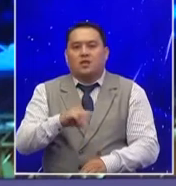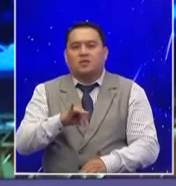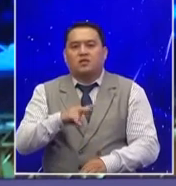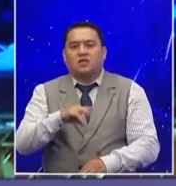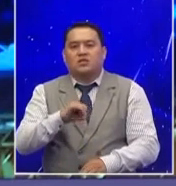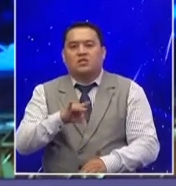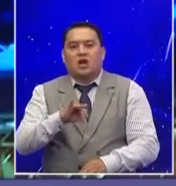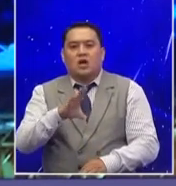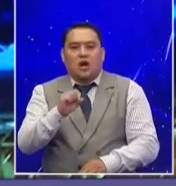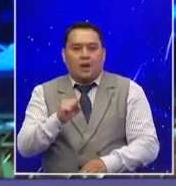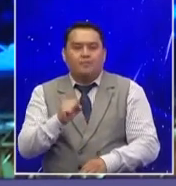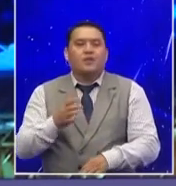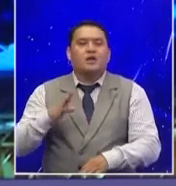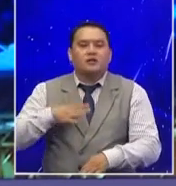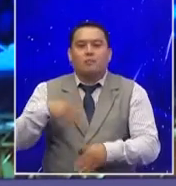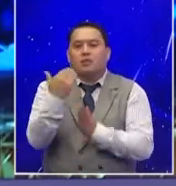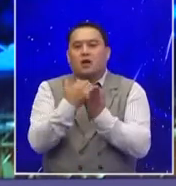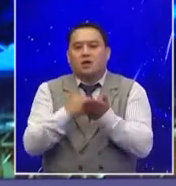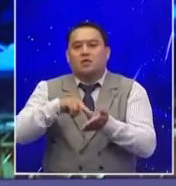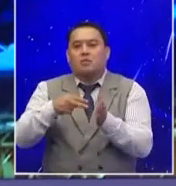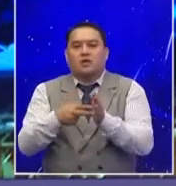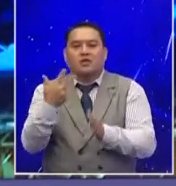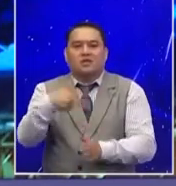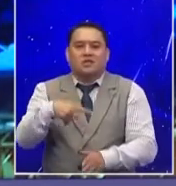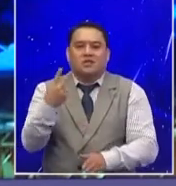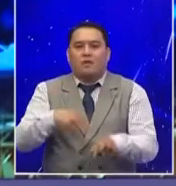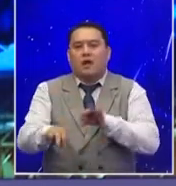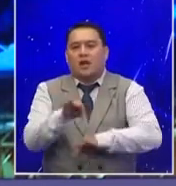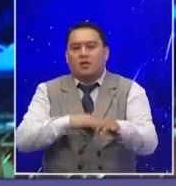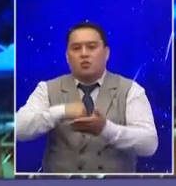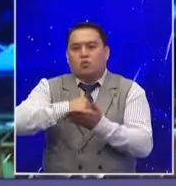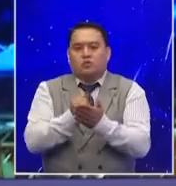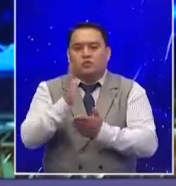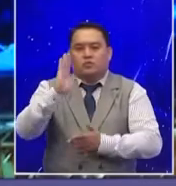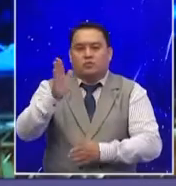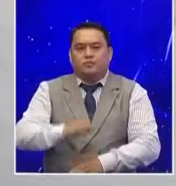Кызылшекара. А всего в районе по госпрограмме запланировано реализовать 32 проекта.